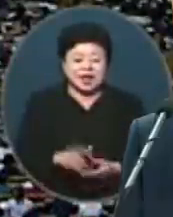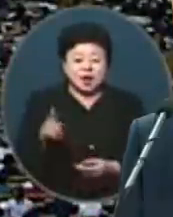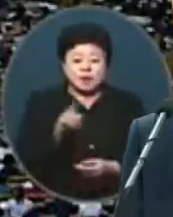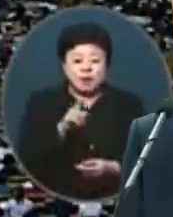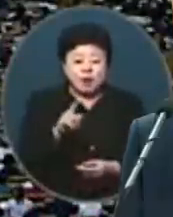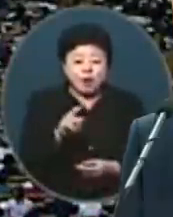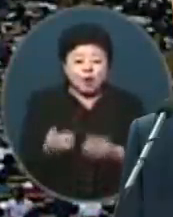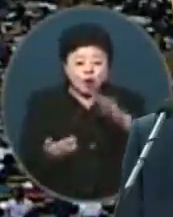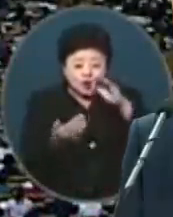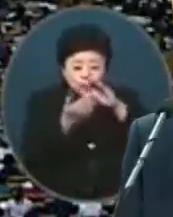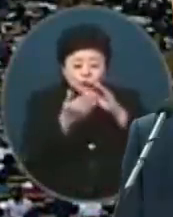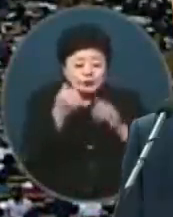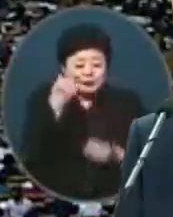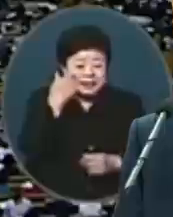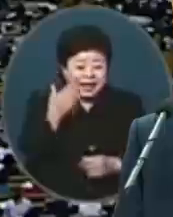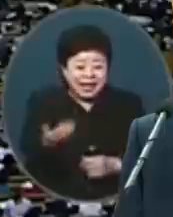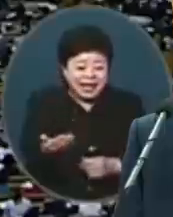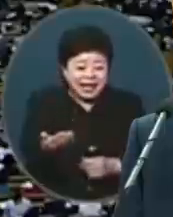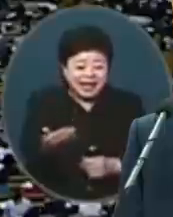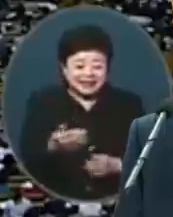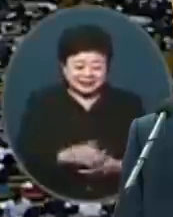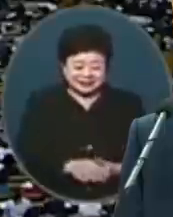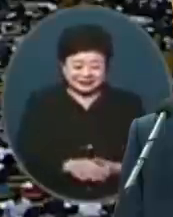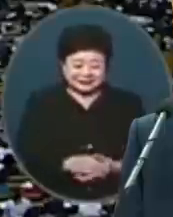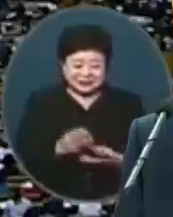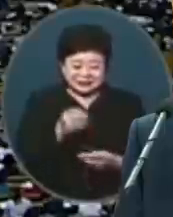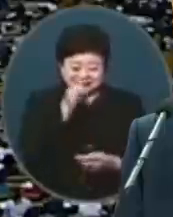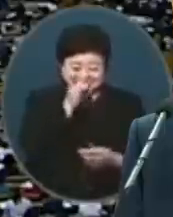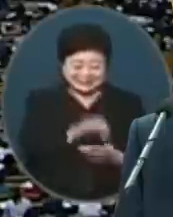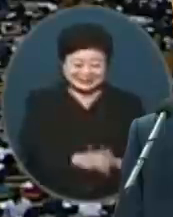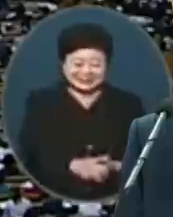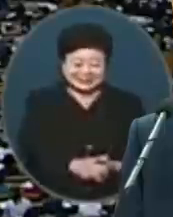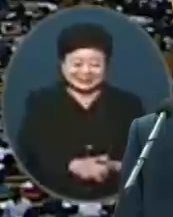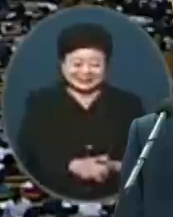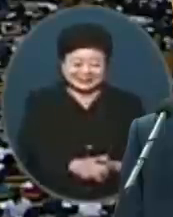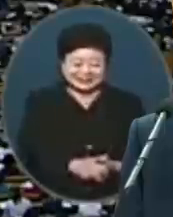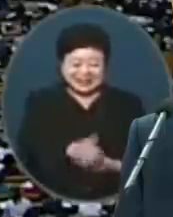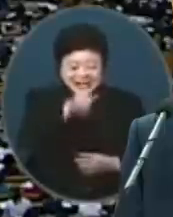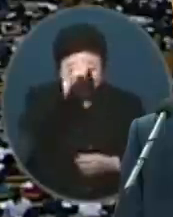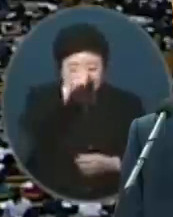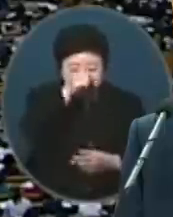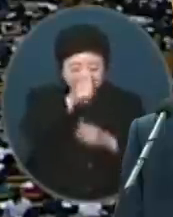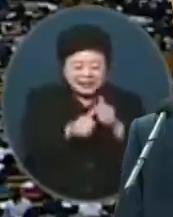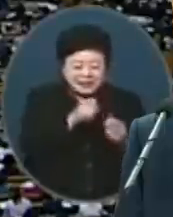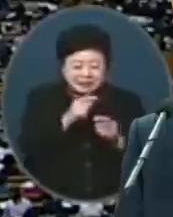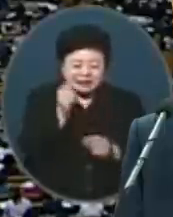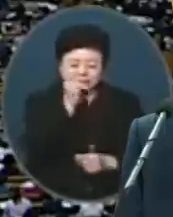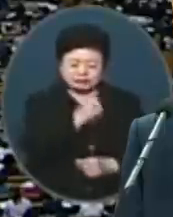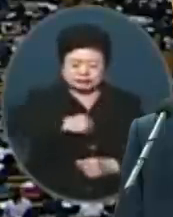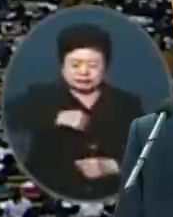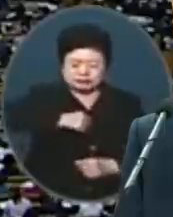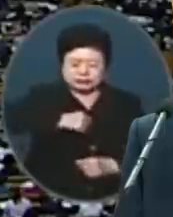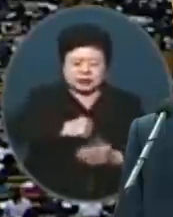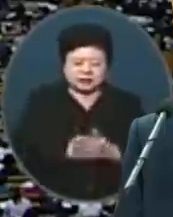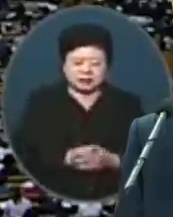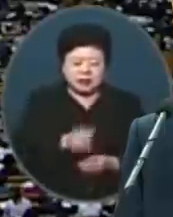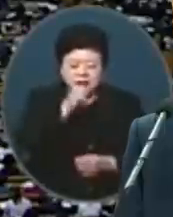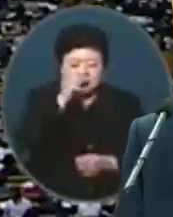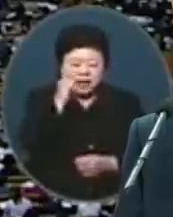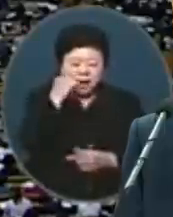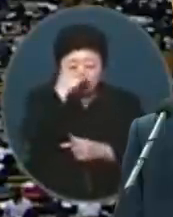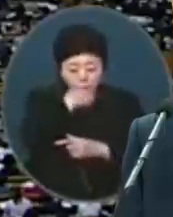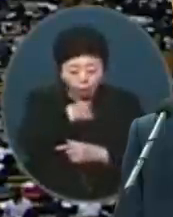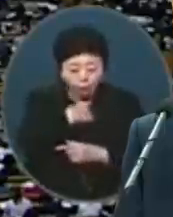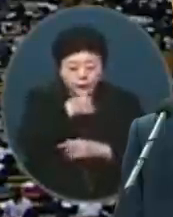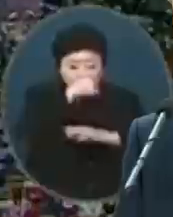이루었는가? 여기에 대해서 우리가 종종 질문할 때가 많습니다. 아담이 하나님의 말씀을 거역하고 선악과를